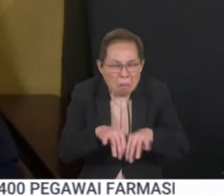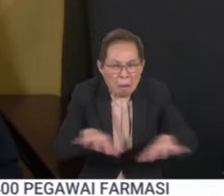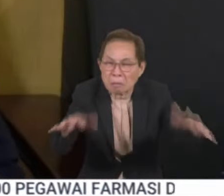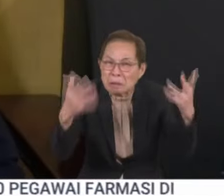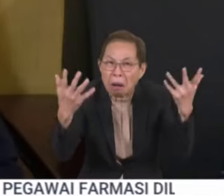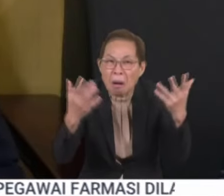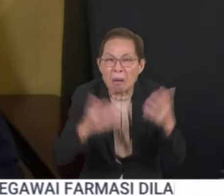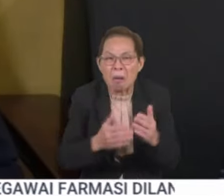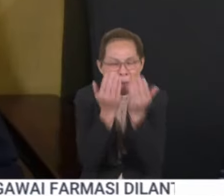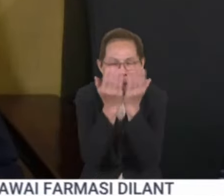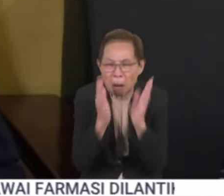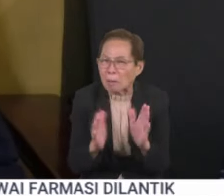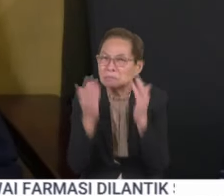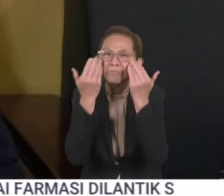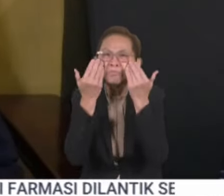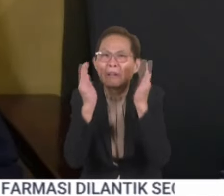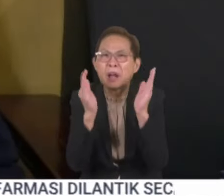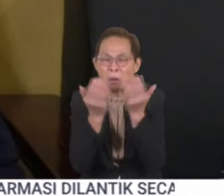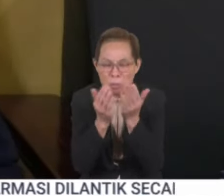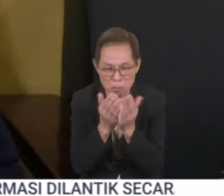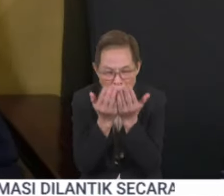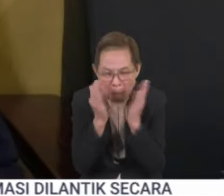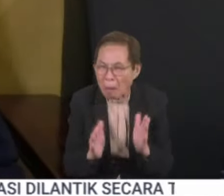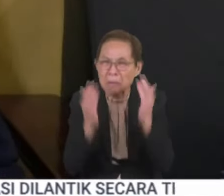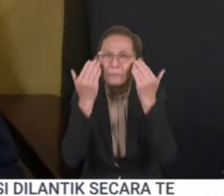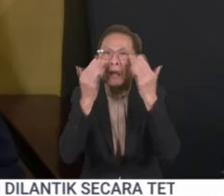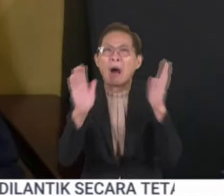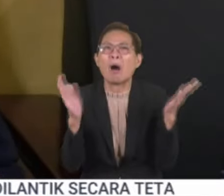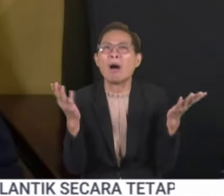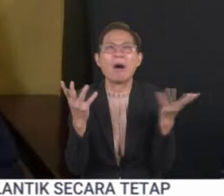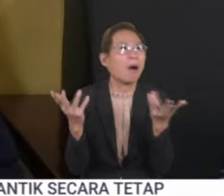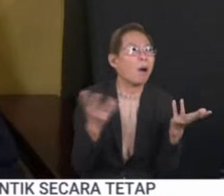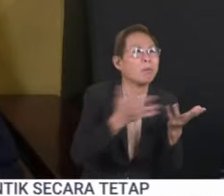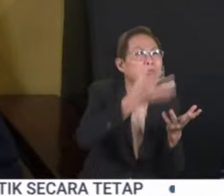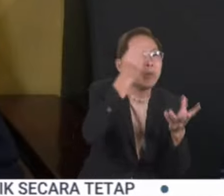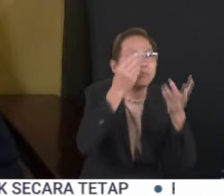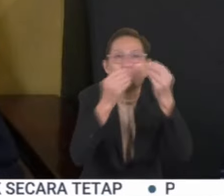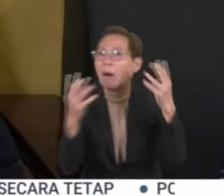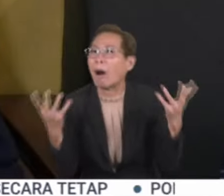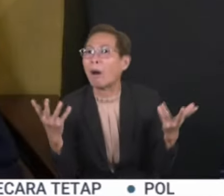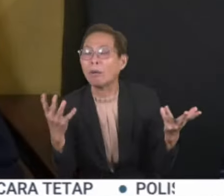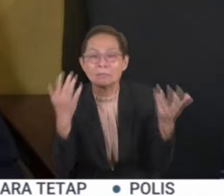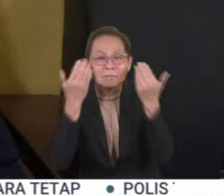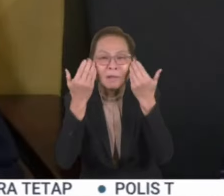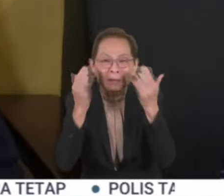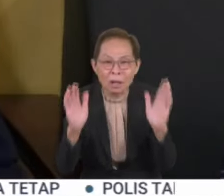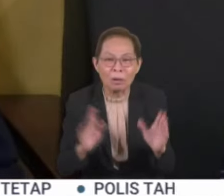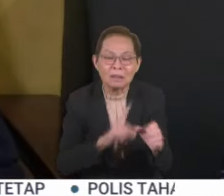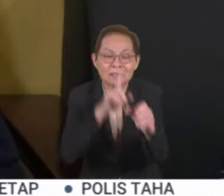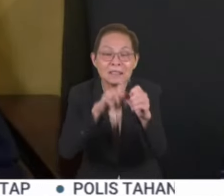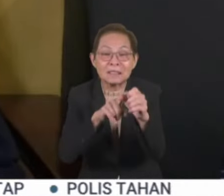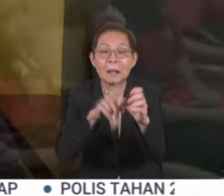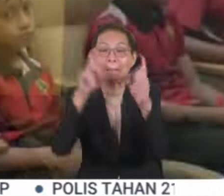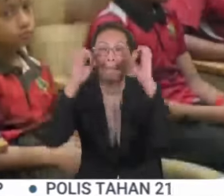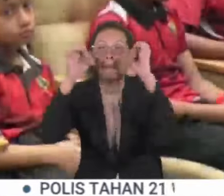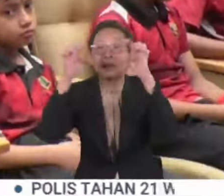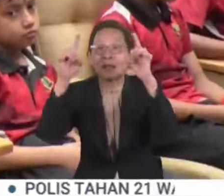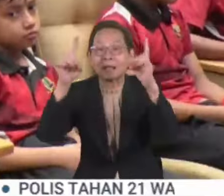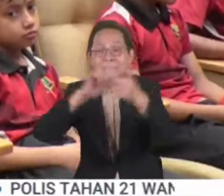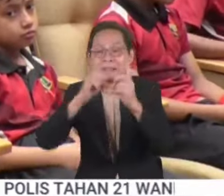Anak-anak pelajar pun tak tahu di mana kita nak dapatkan ilmu tentang pendidikan digital ini.